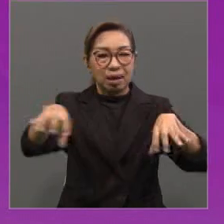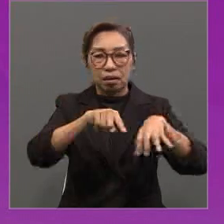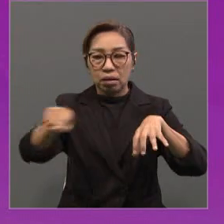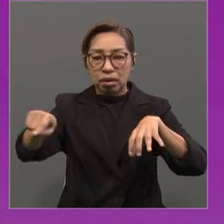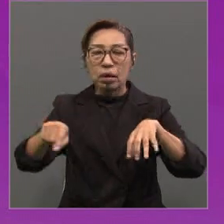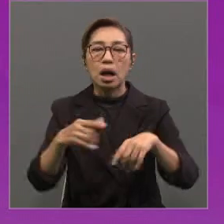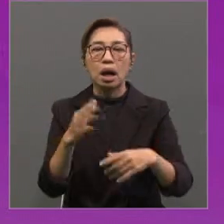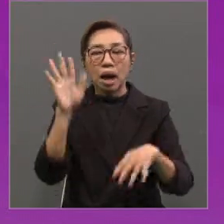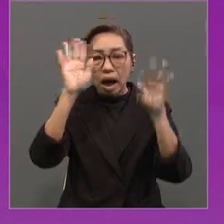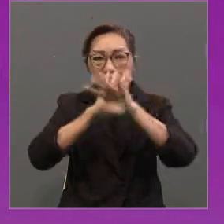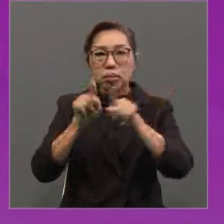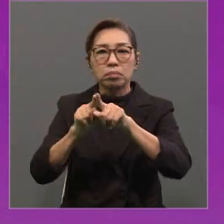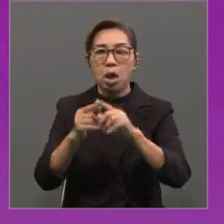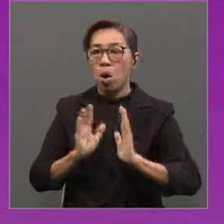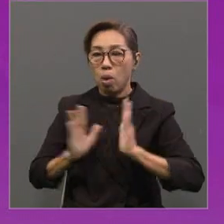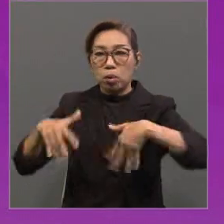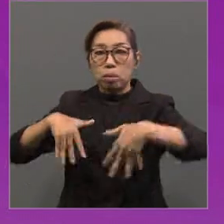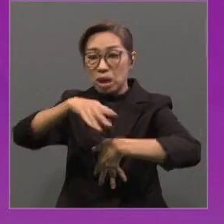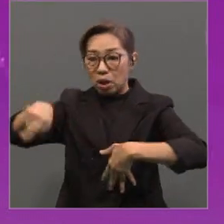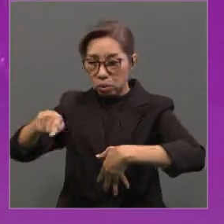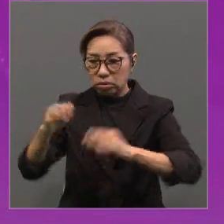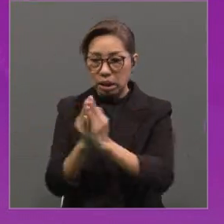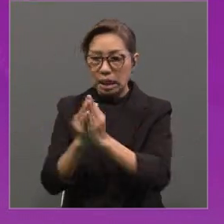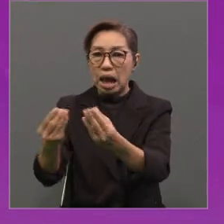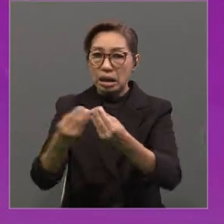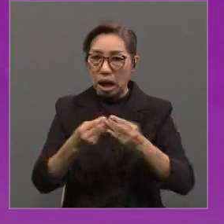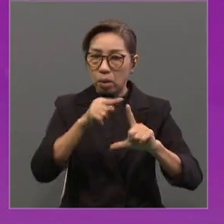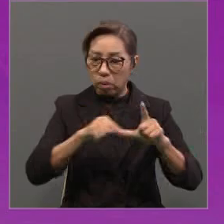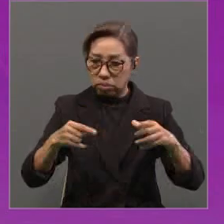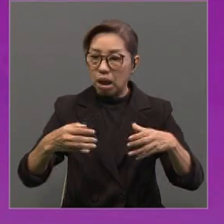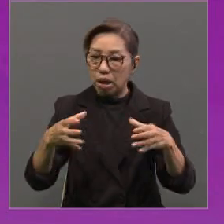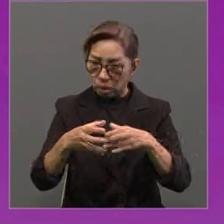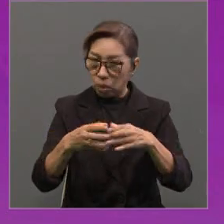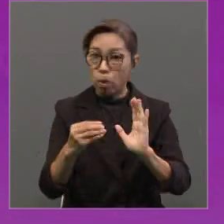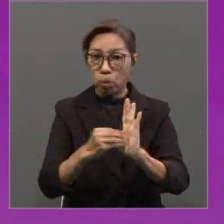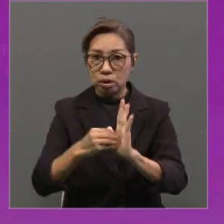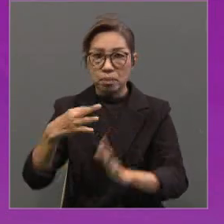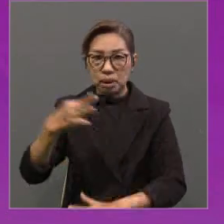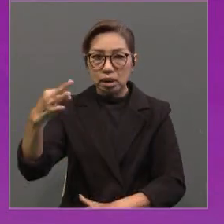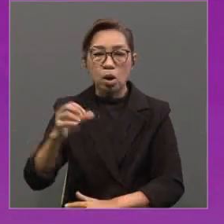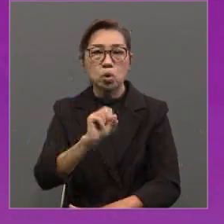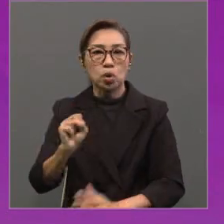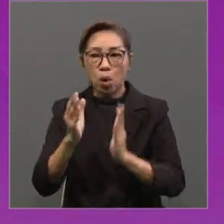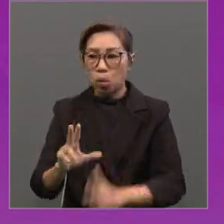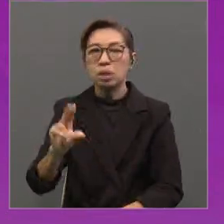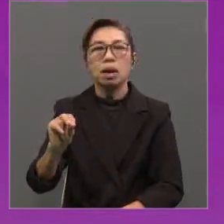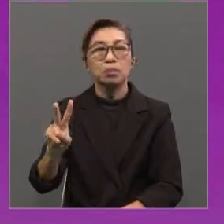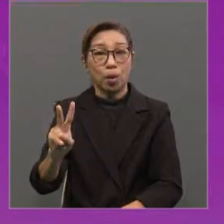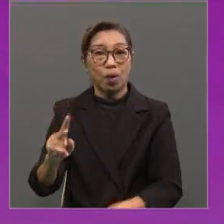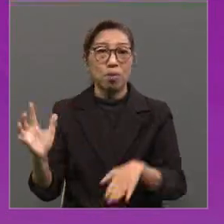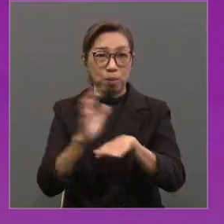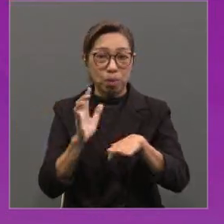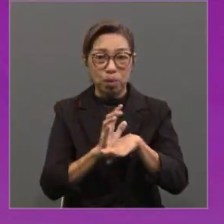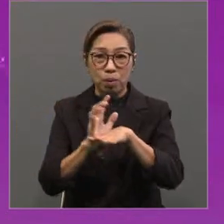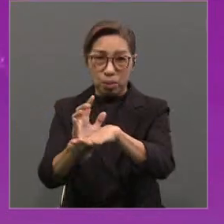ากพักก้าวไกลเป็นว่าที่ส.ส.ถึง32เขตของกรุงเทพมหานครค่ะและหลังจากที่ลงพื้นที่ขอบคุณไปทั่วประเ